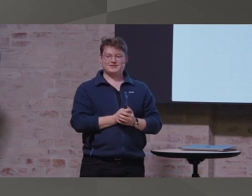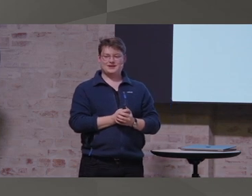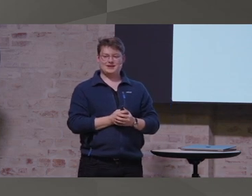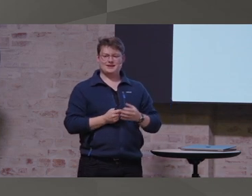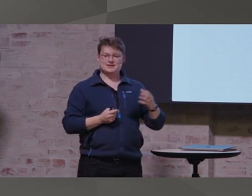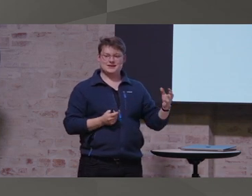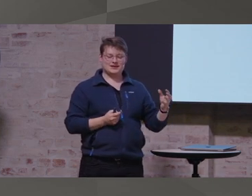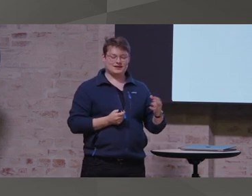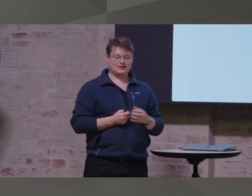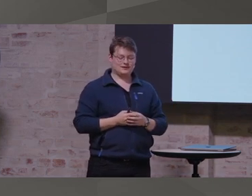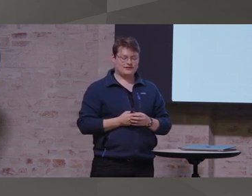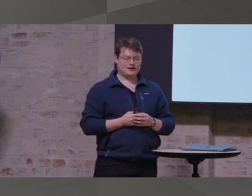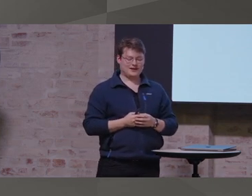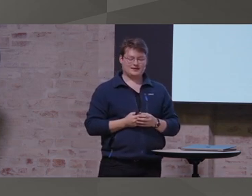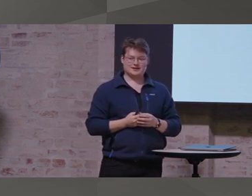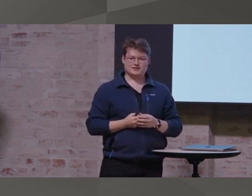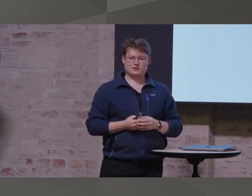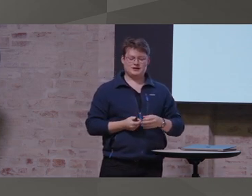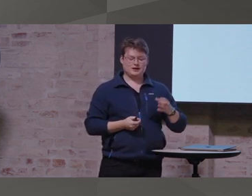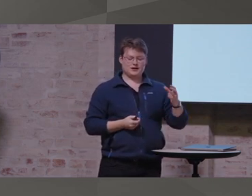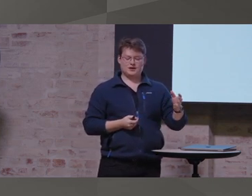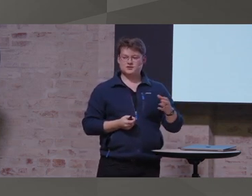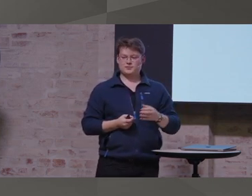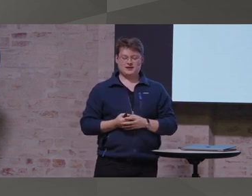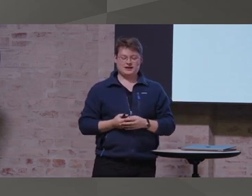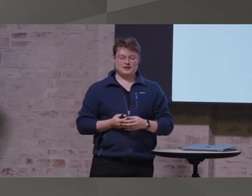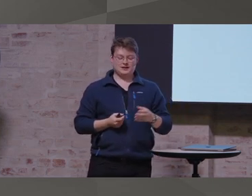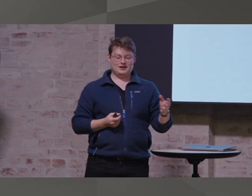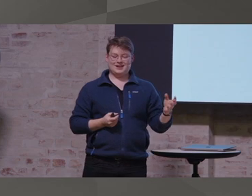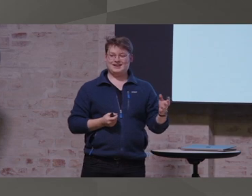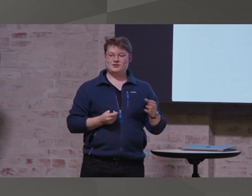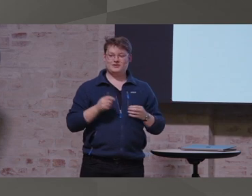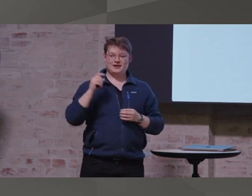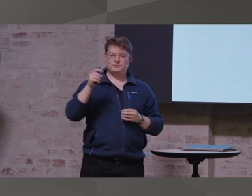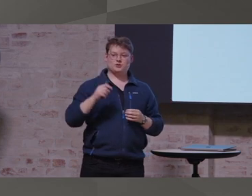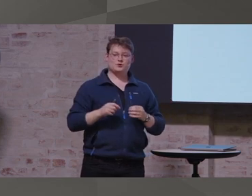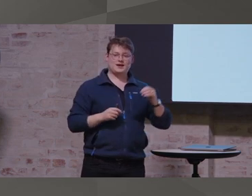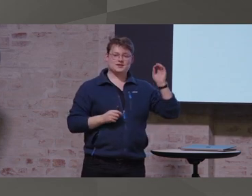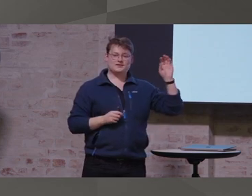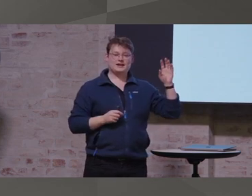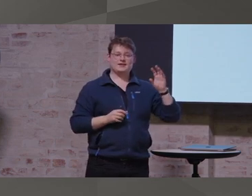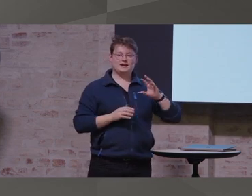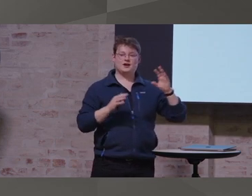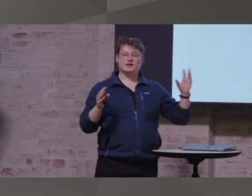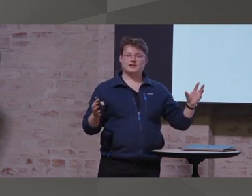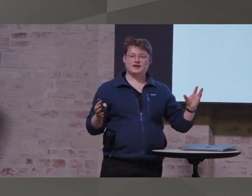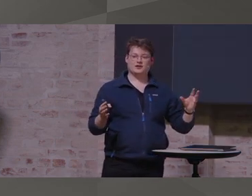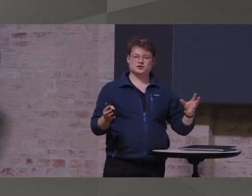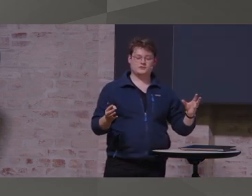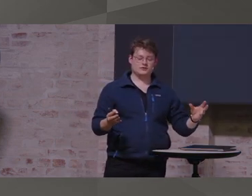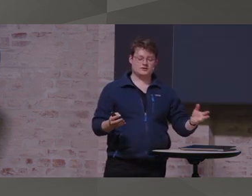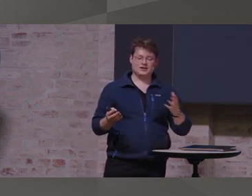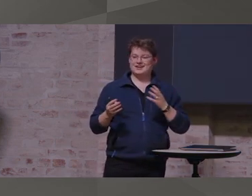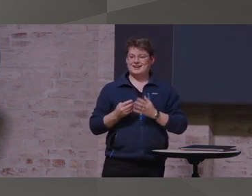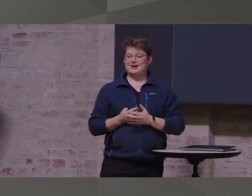mindre og mindre viktige. Segment Anything fra Meta ser vi på her. Last opp et bilde. Og ved hjelp av 2 klikk så velger vi de lagene vi